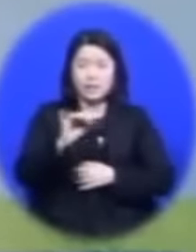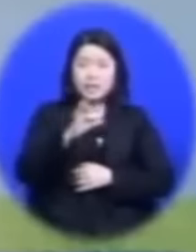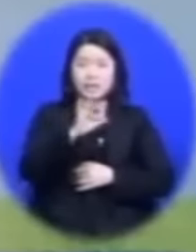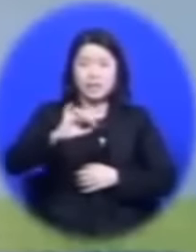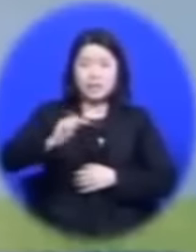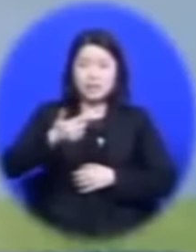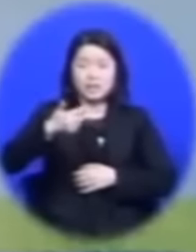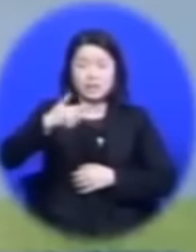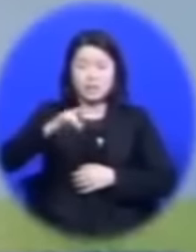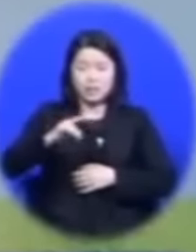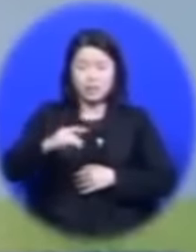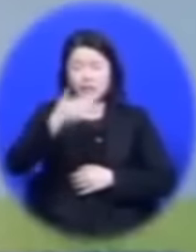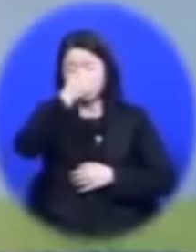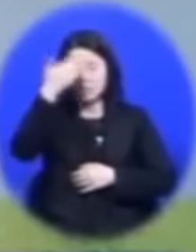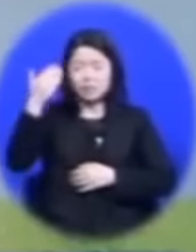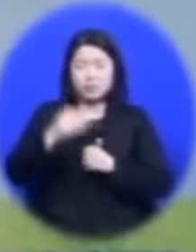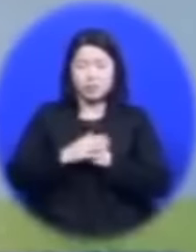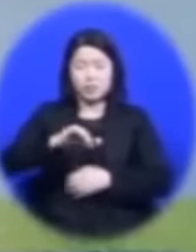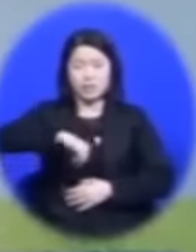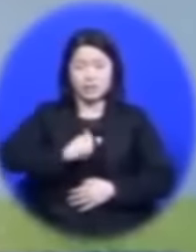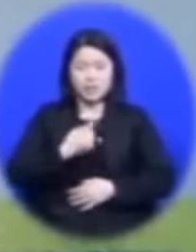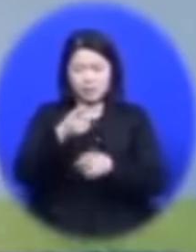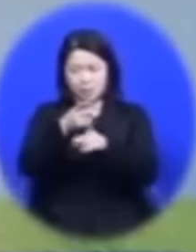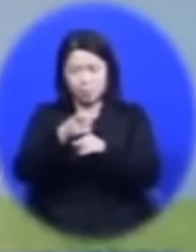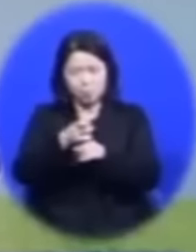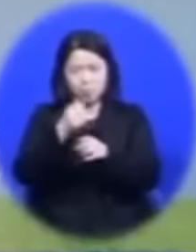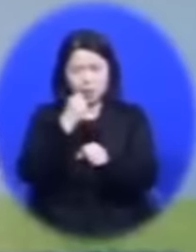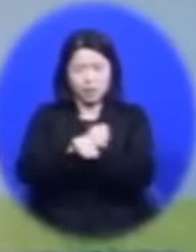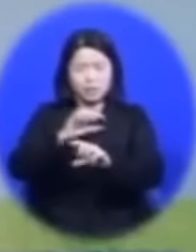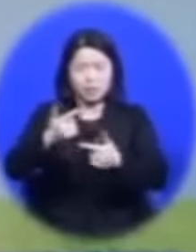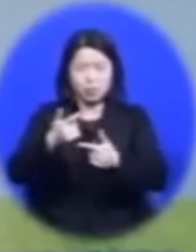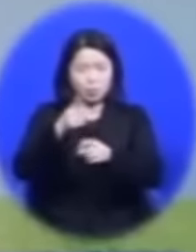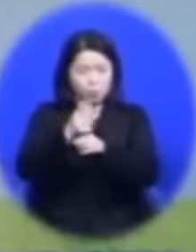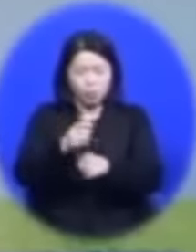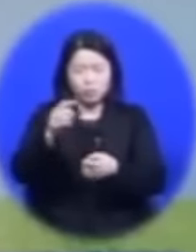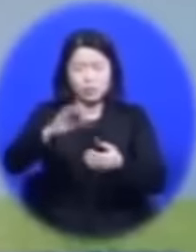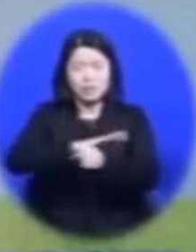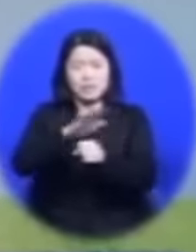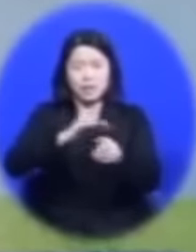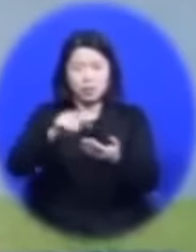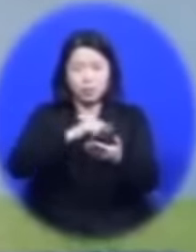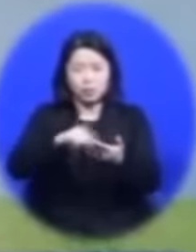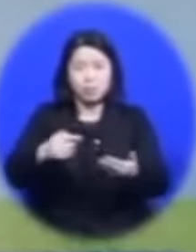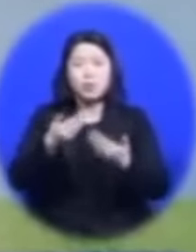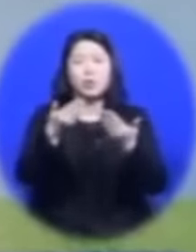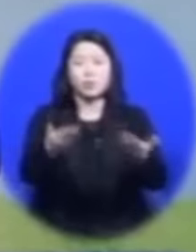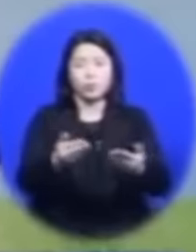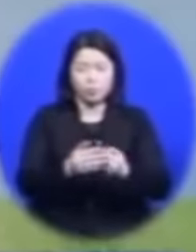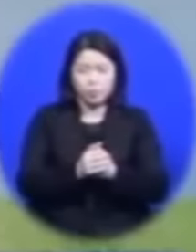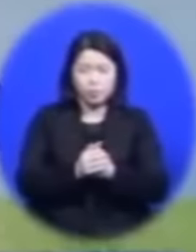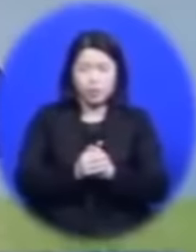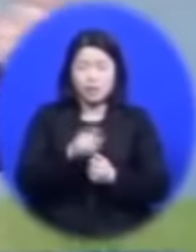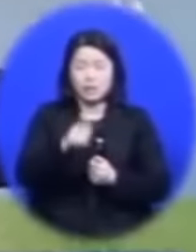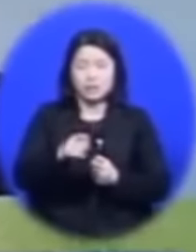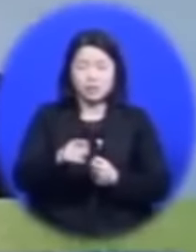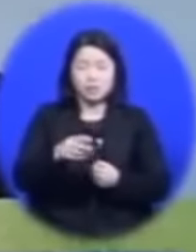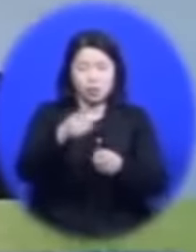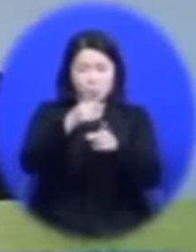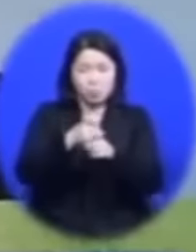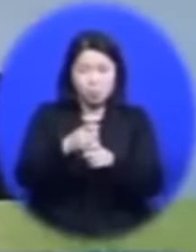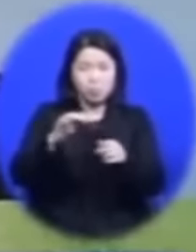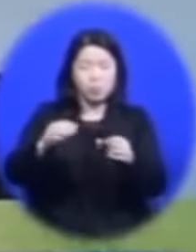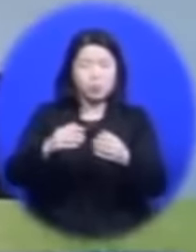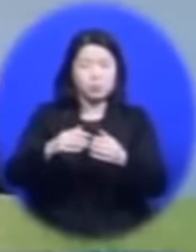청년이 자기가 보복하지 않고 원수를 사랑으로 갚기로 하기로 하면서 그 보복 살인이